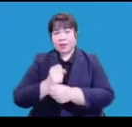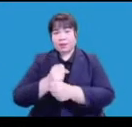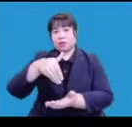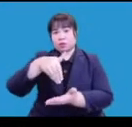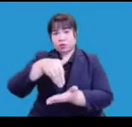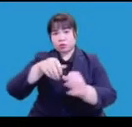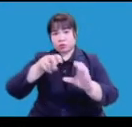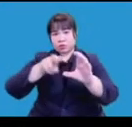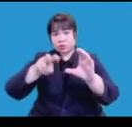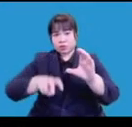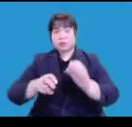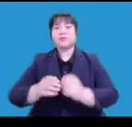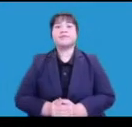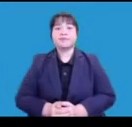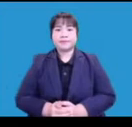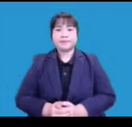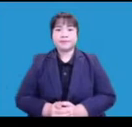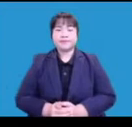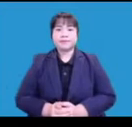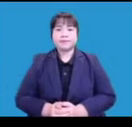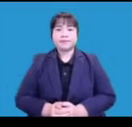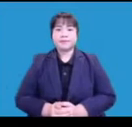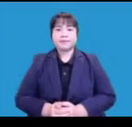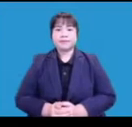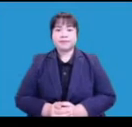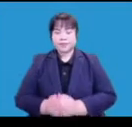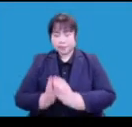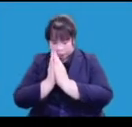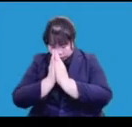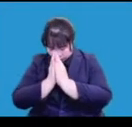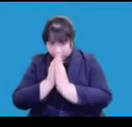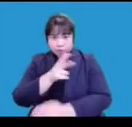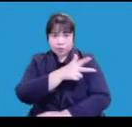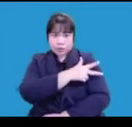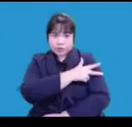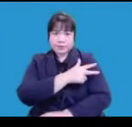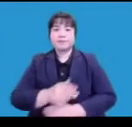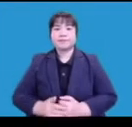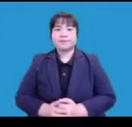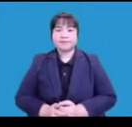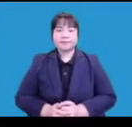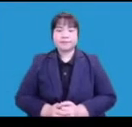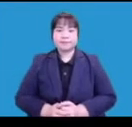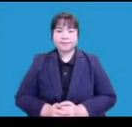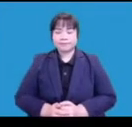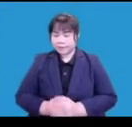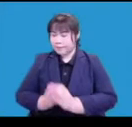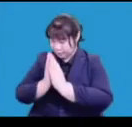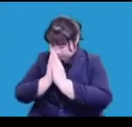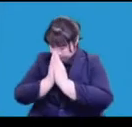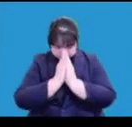มพิวเตอร์แห่งชาติเน็ตเทคสวทช.สวัสดีครับดร.สุทธิพงษ์ครับ สวัสดีครับสวัสดีทุกท่